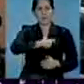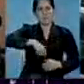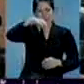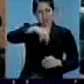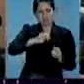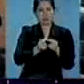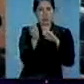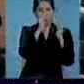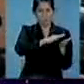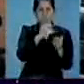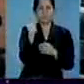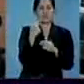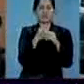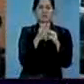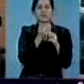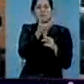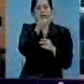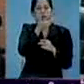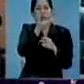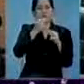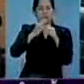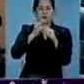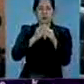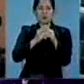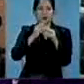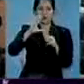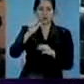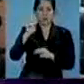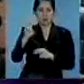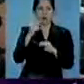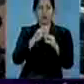ชายวงสวัสดิ์ผมพักพวกเพื่อนผูง